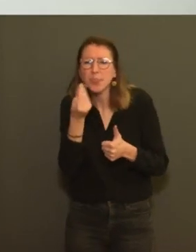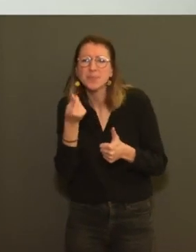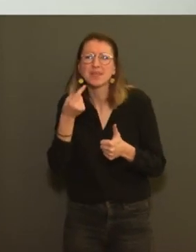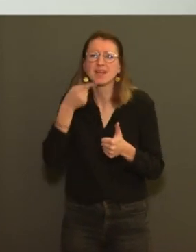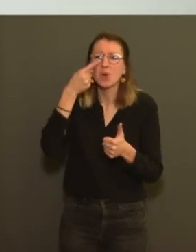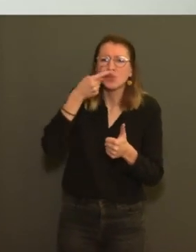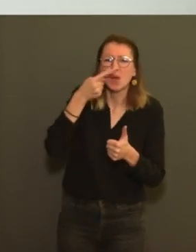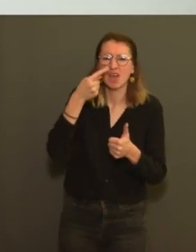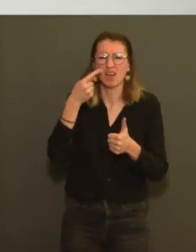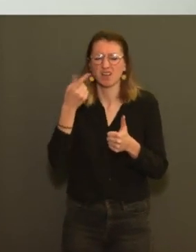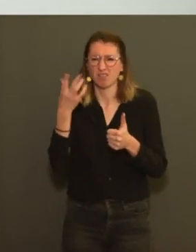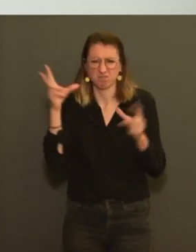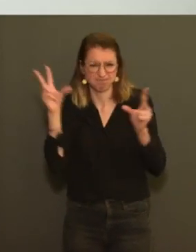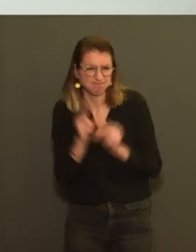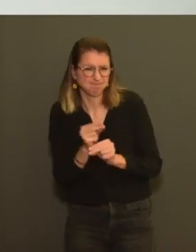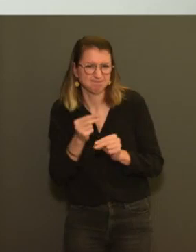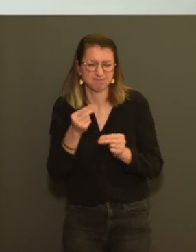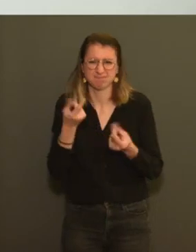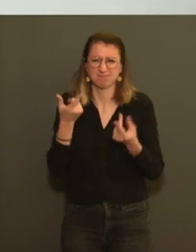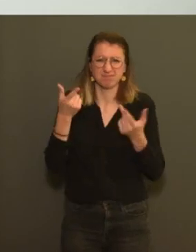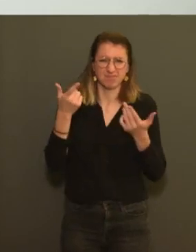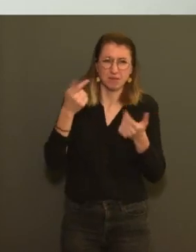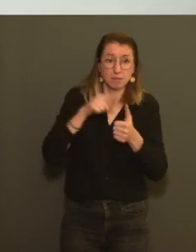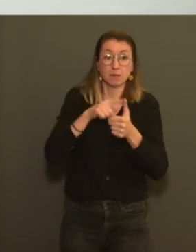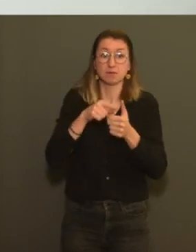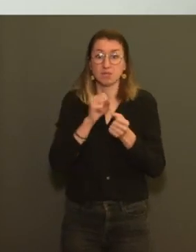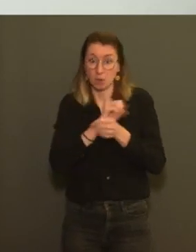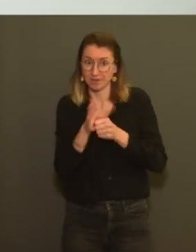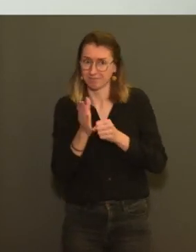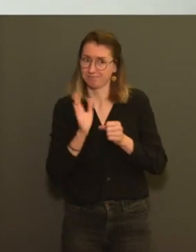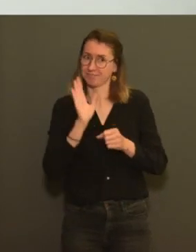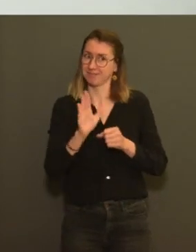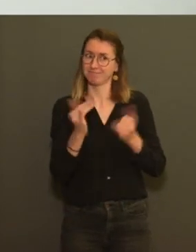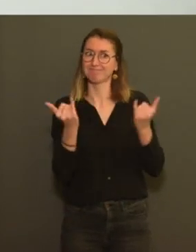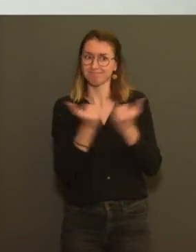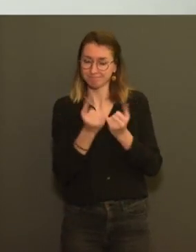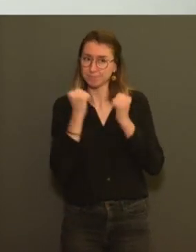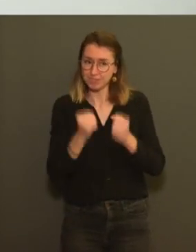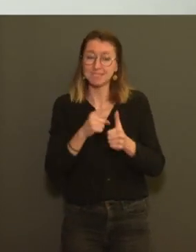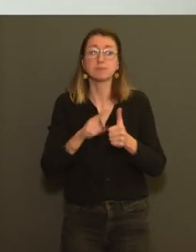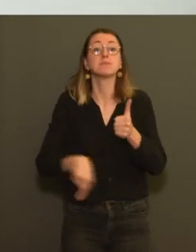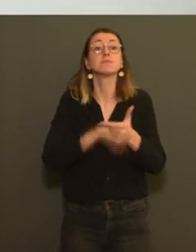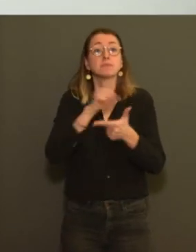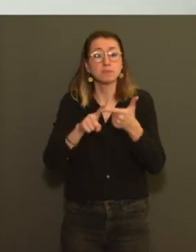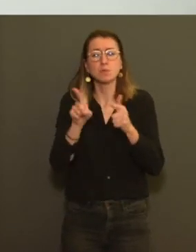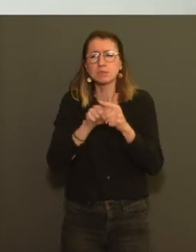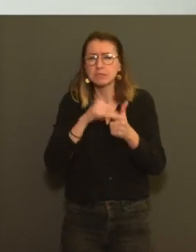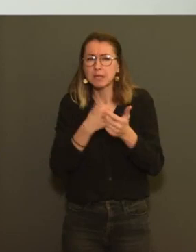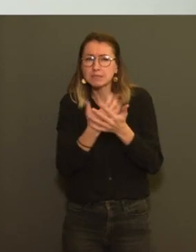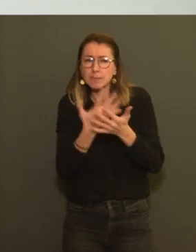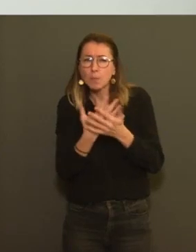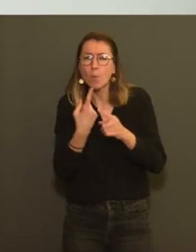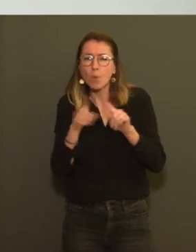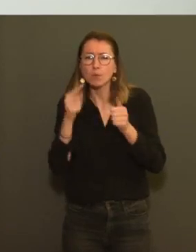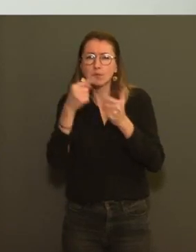cela signe pratiquement un Covid, mais auquel s'ajoutent alors d'autres symptômes comme une sensation de grippe, on